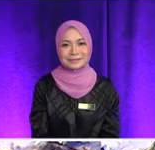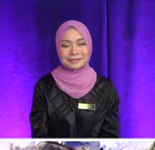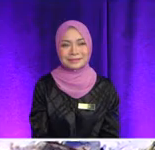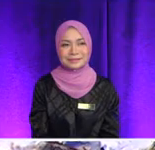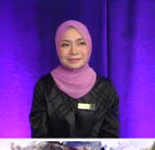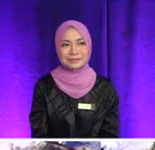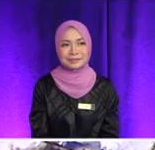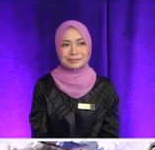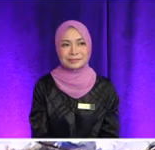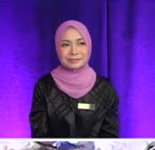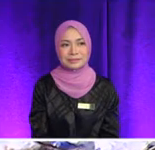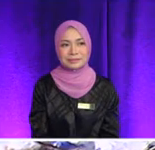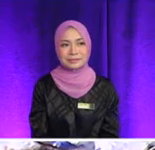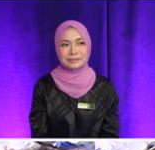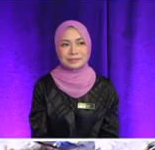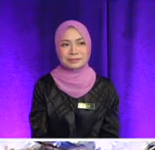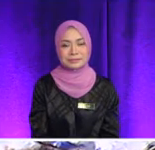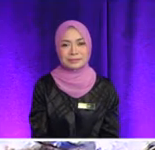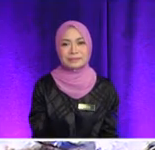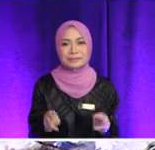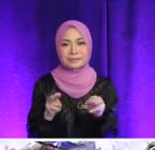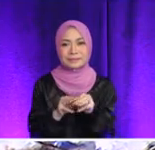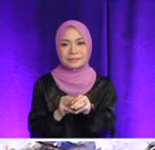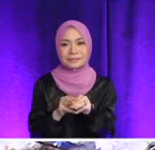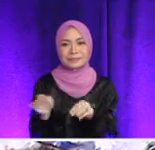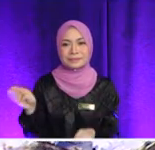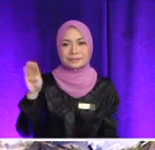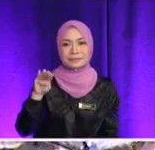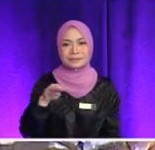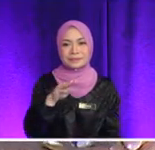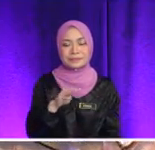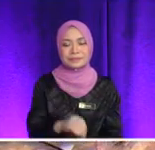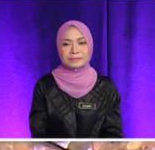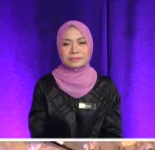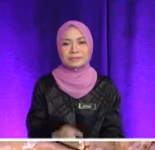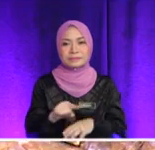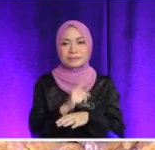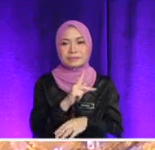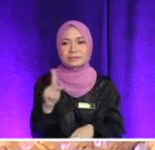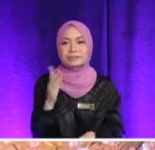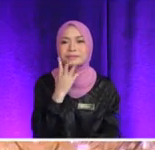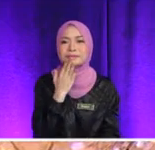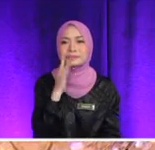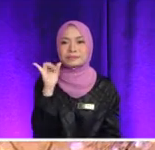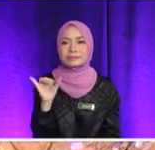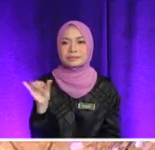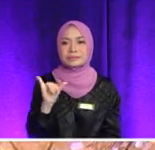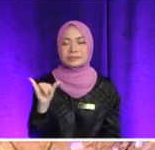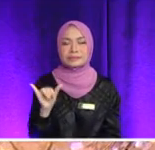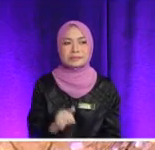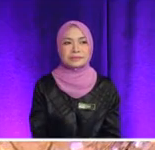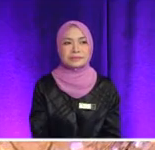ya yang tepi-tepi macam Pulau itu guys Oke yang itu masih lagi menggunakan wangi yang sama atau hijau